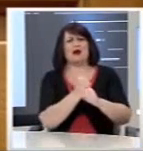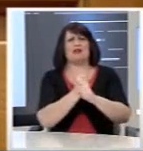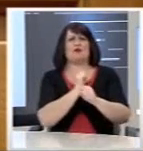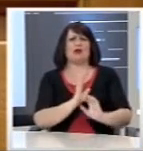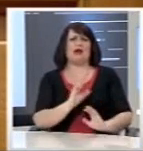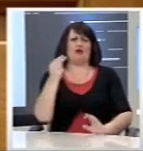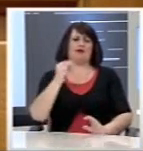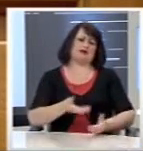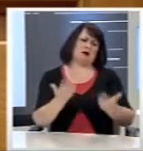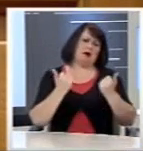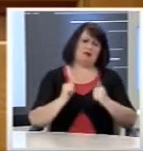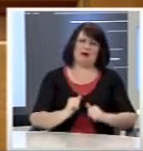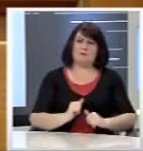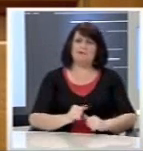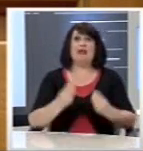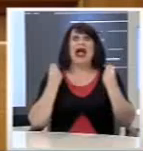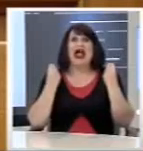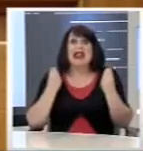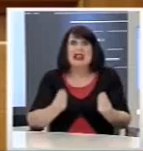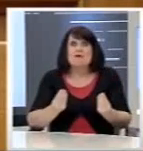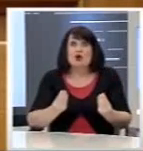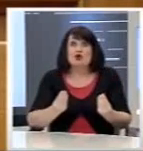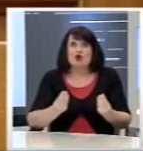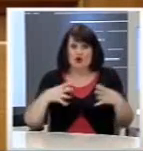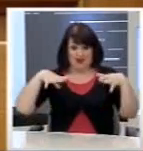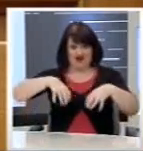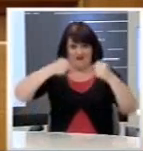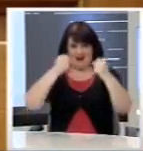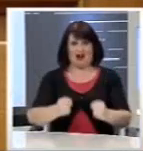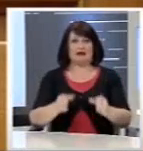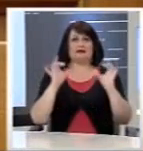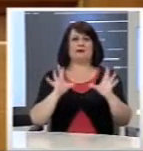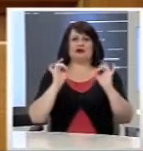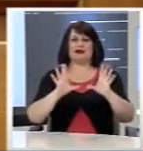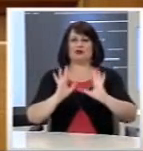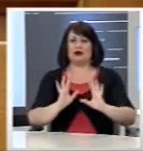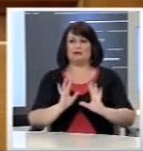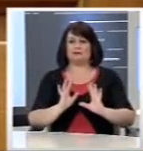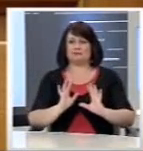χαθούν. Αλίμονο σε κάποιους άλλους που χωρίς την καρέκλα δεν θα ήταν τίποτα.